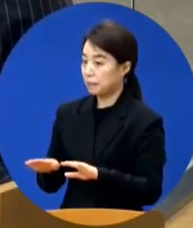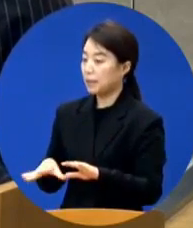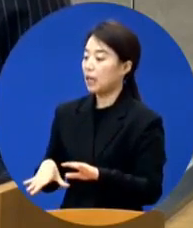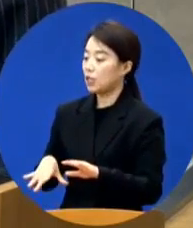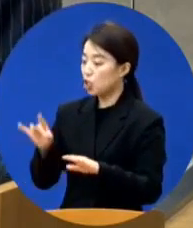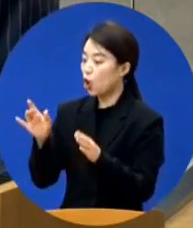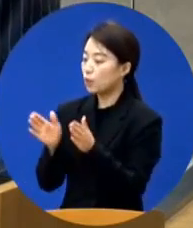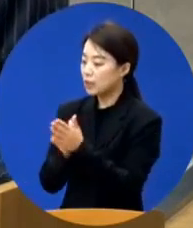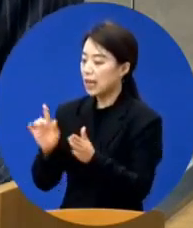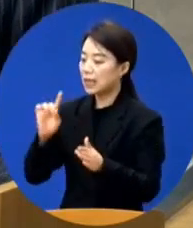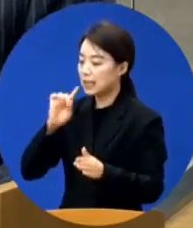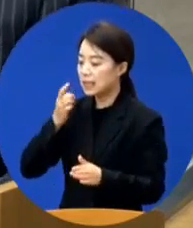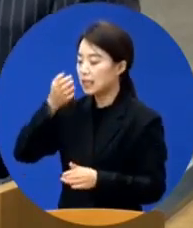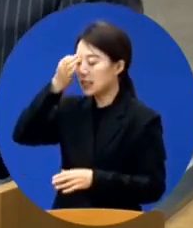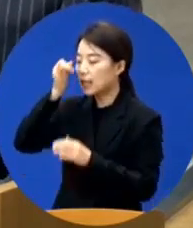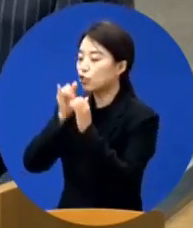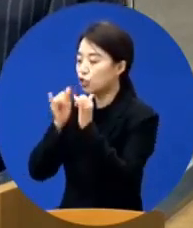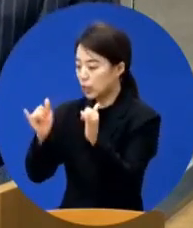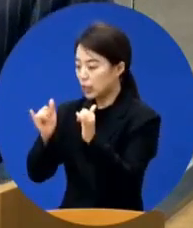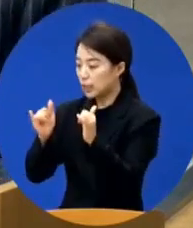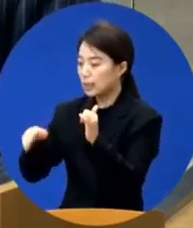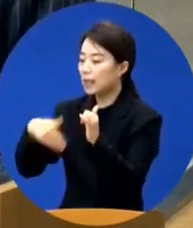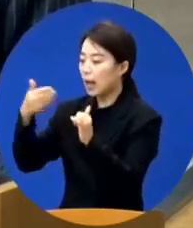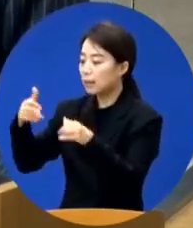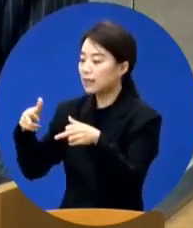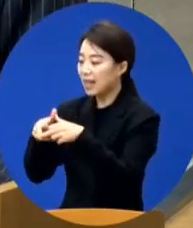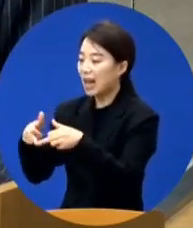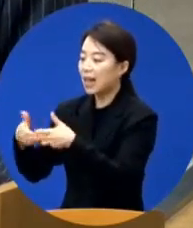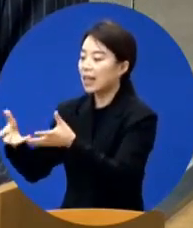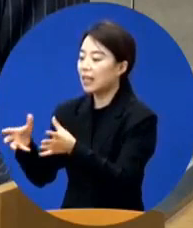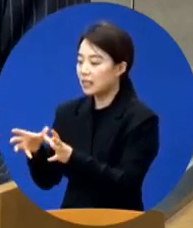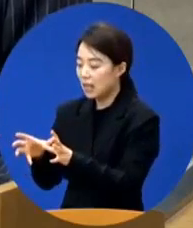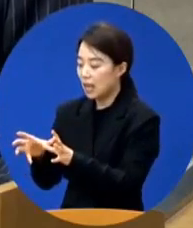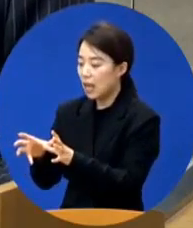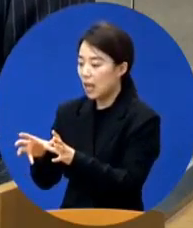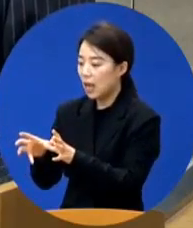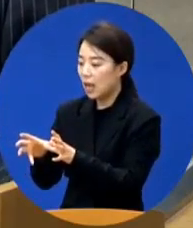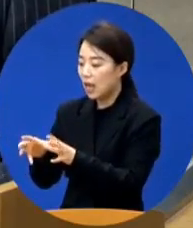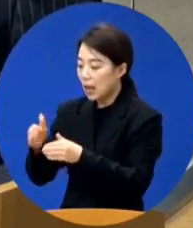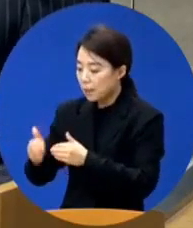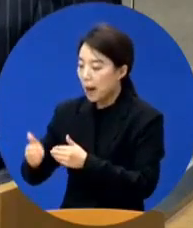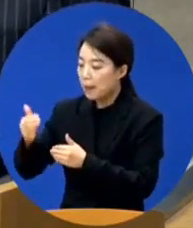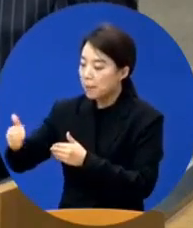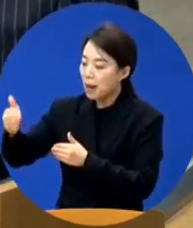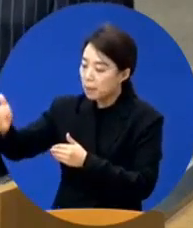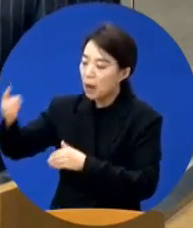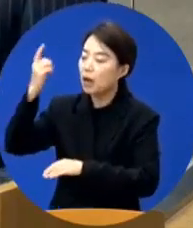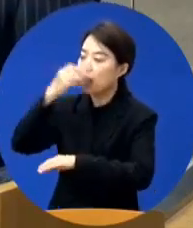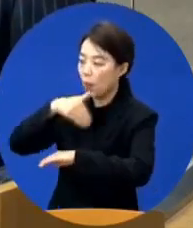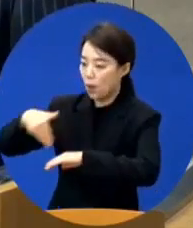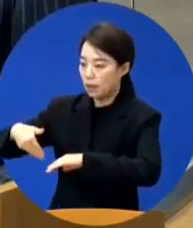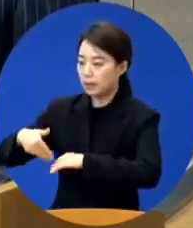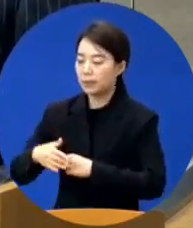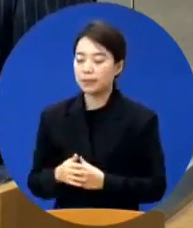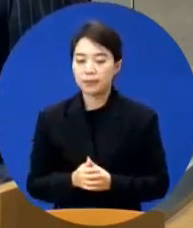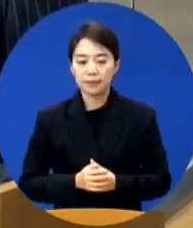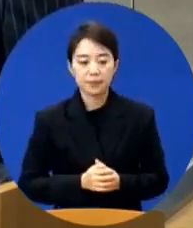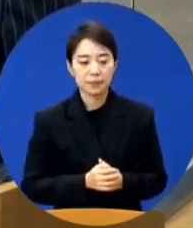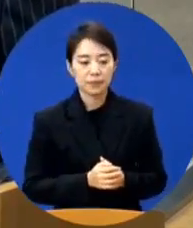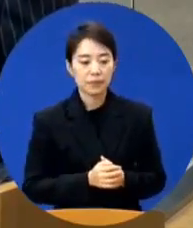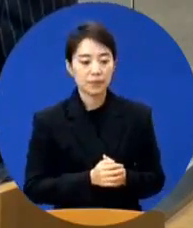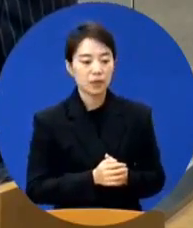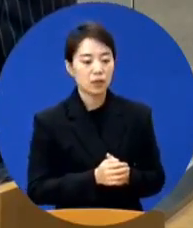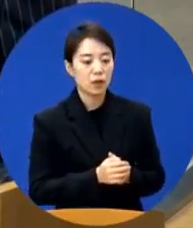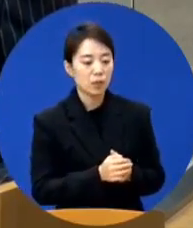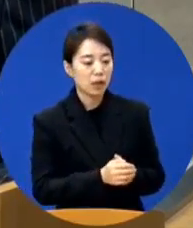처음 시작은 예수님부터 시작을 하고 있고, 그 다음에 장애인 같이 하고 있습니다. 그리고 점차 늘려나갈 계획입니다. 야, 그럼